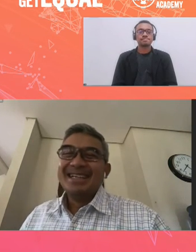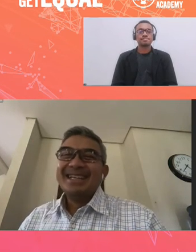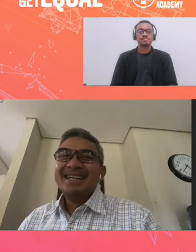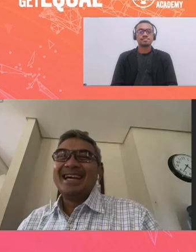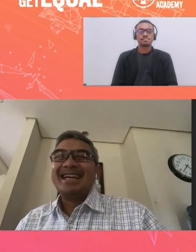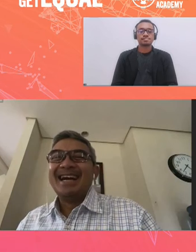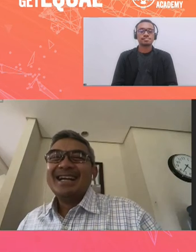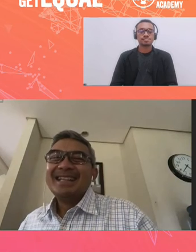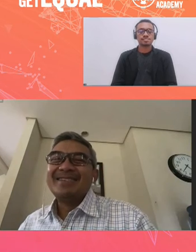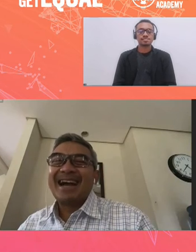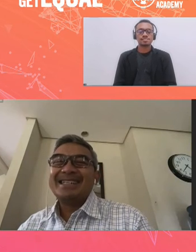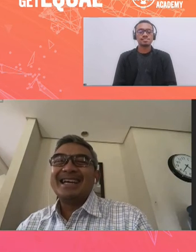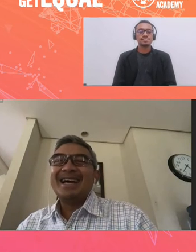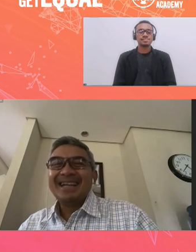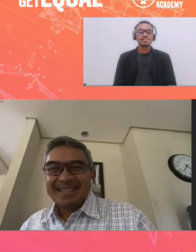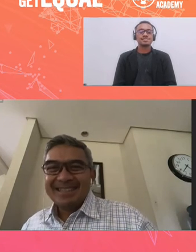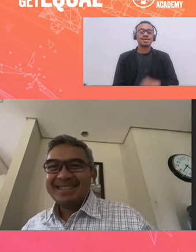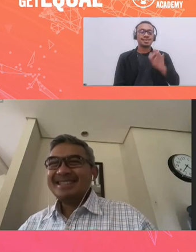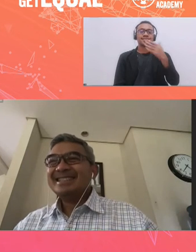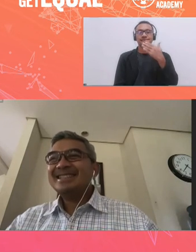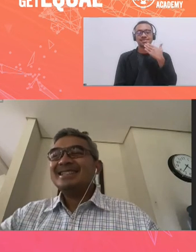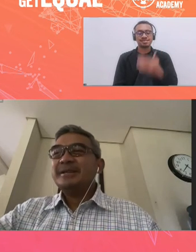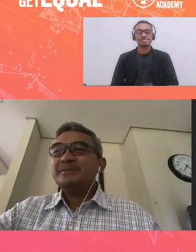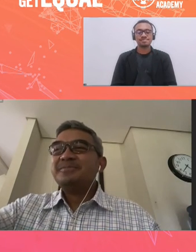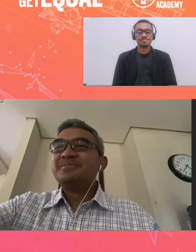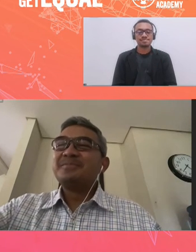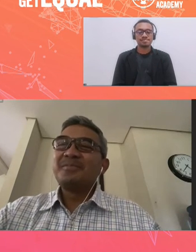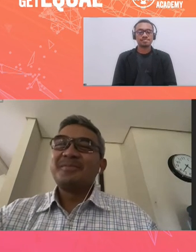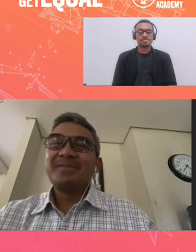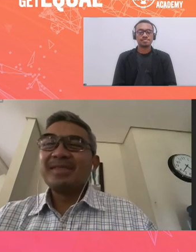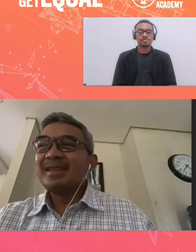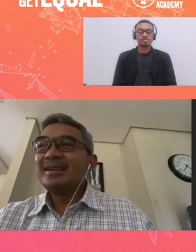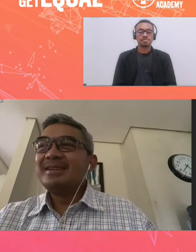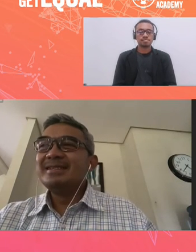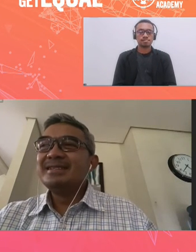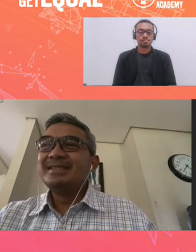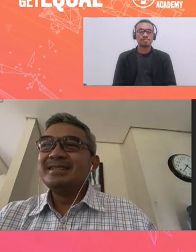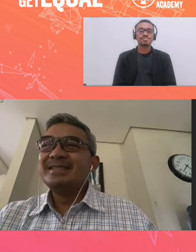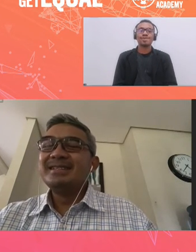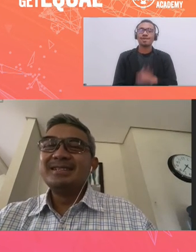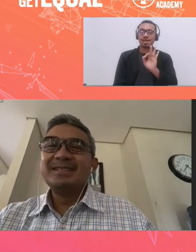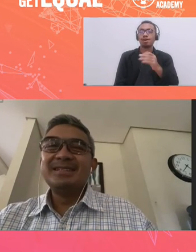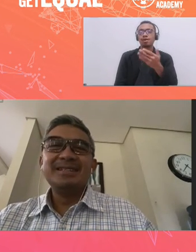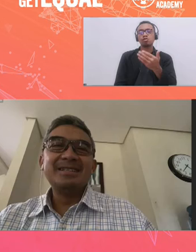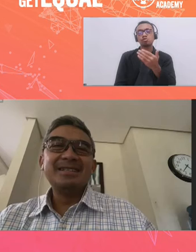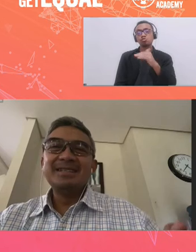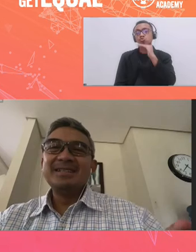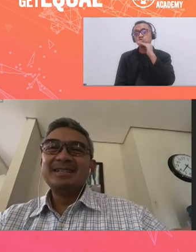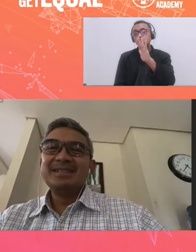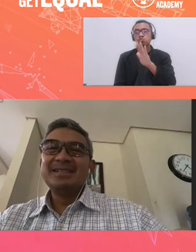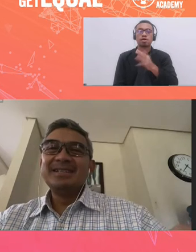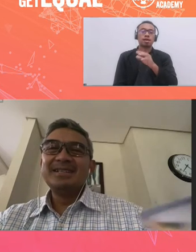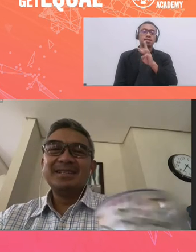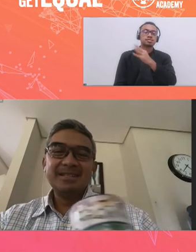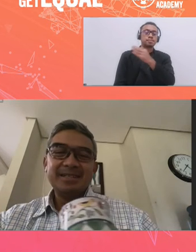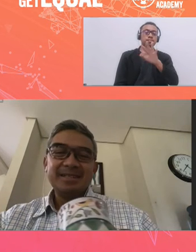Oke. Iya. Terima kasih ya. Baik, terima kasih Pak Farhan, Pak Budiman, tunggu sebentar. Saya masih ada waktu kurang lebih 3 sampai